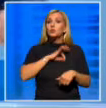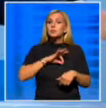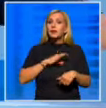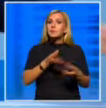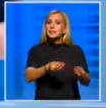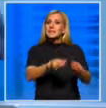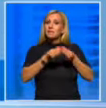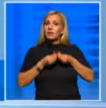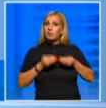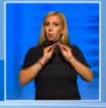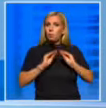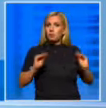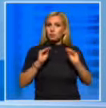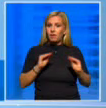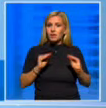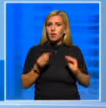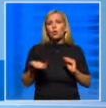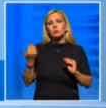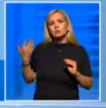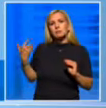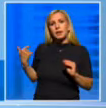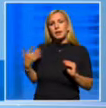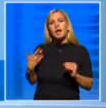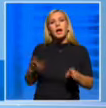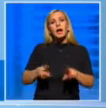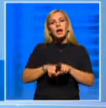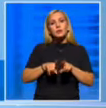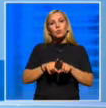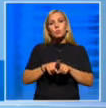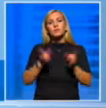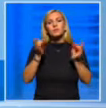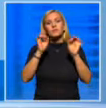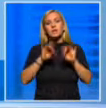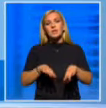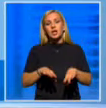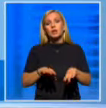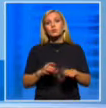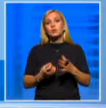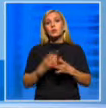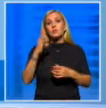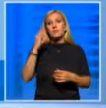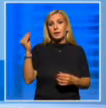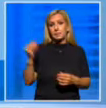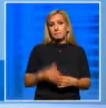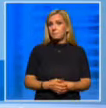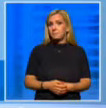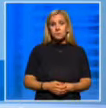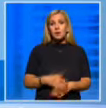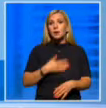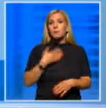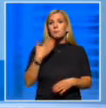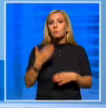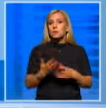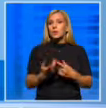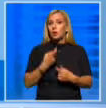образованието от дъното на дискусиите, както беше през 90-те години, в началото на новия век. През последните няколко години